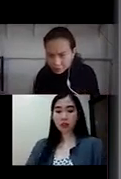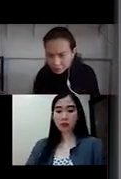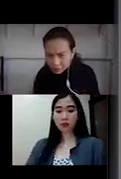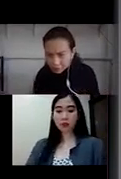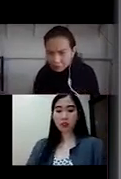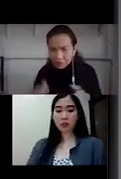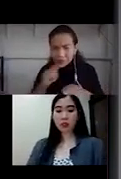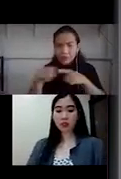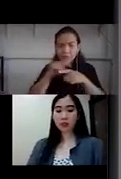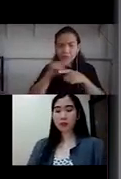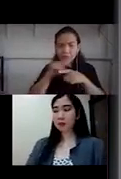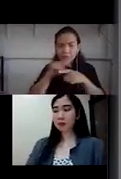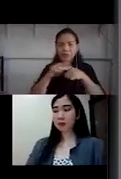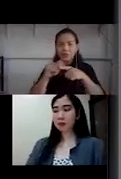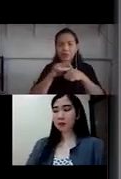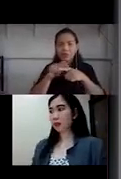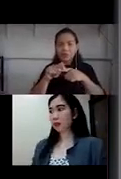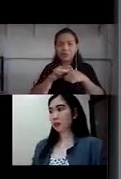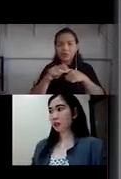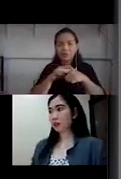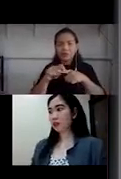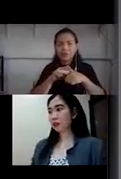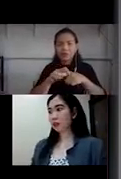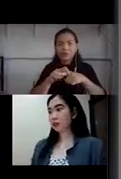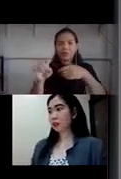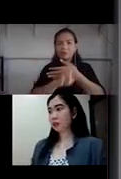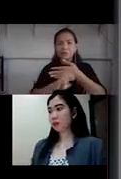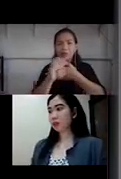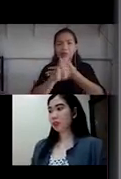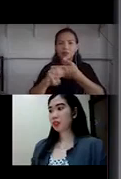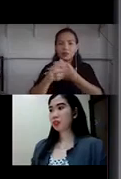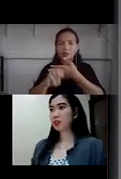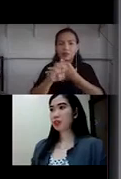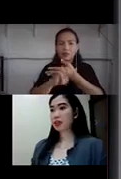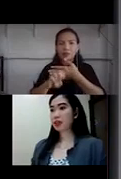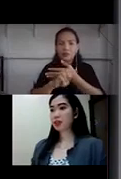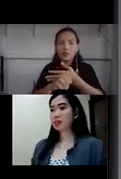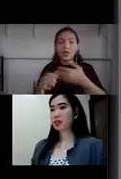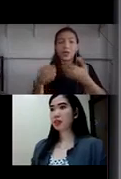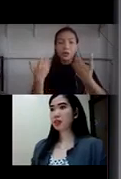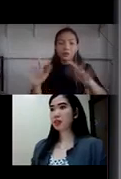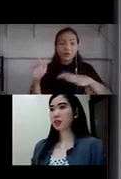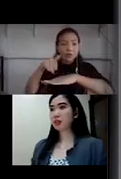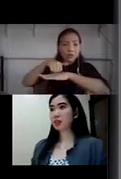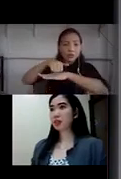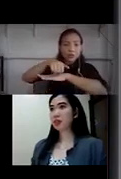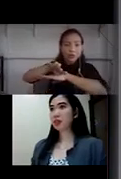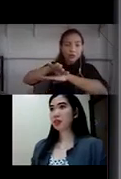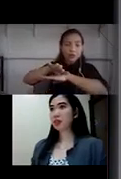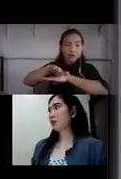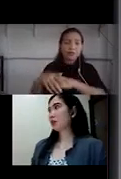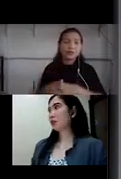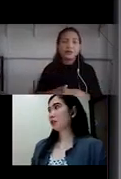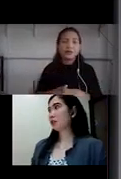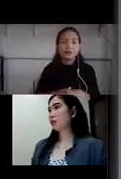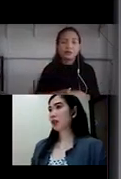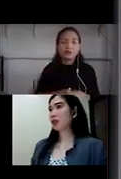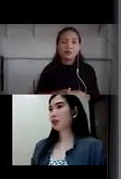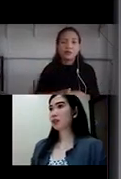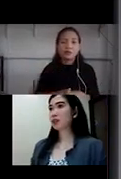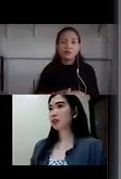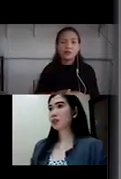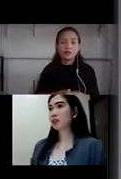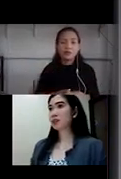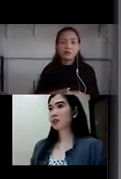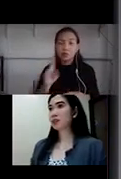ng sample email. Yan. Pag sinend ko yan, ang lalabas